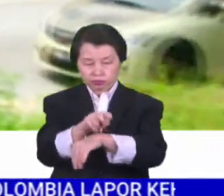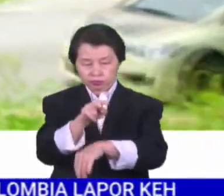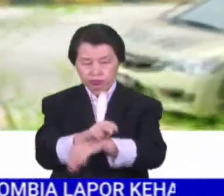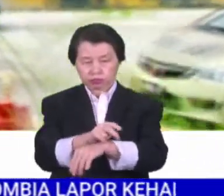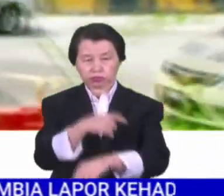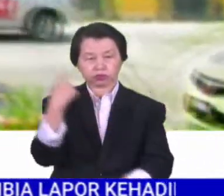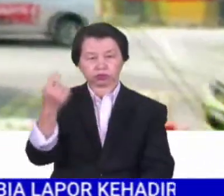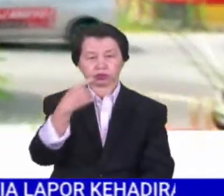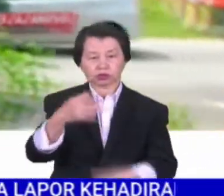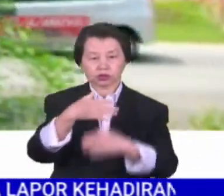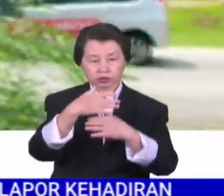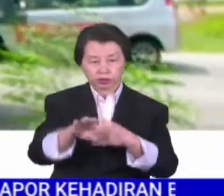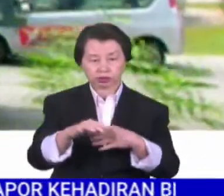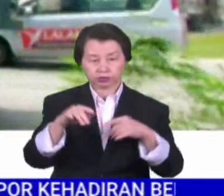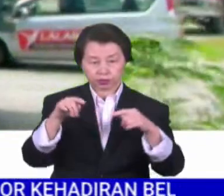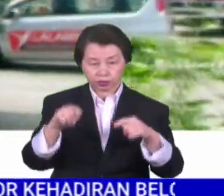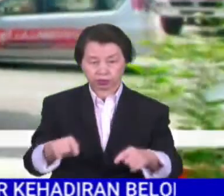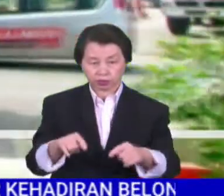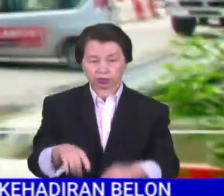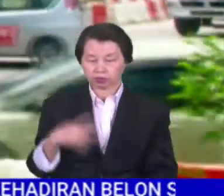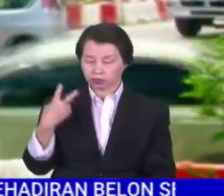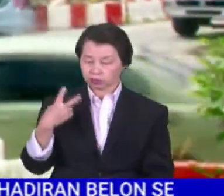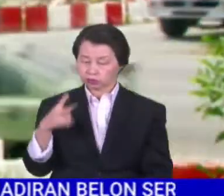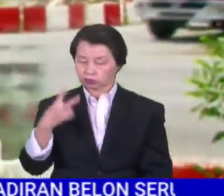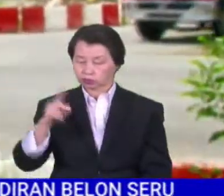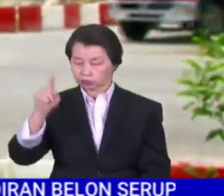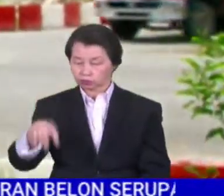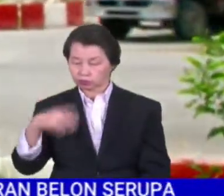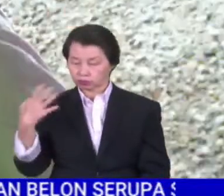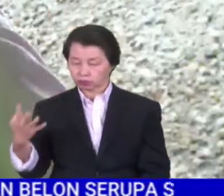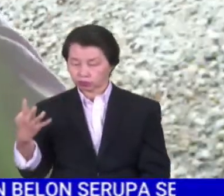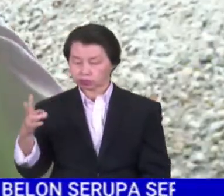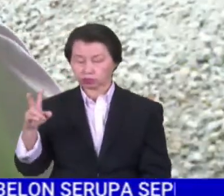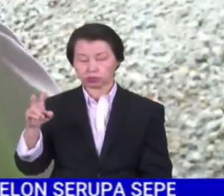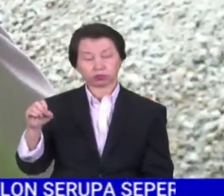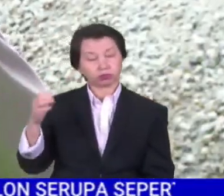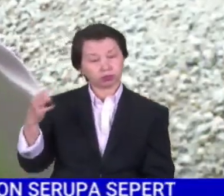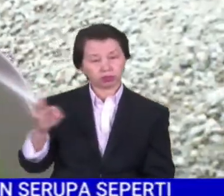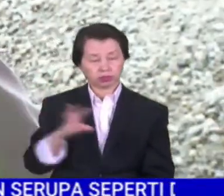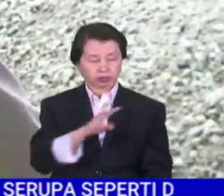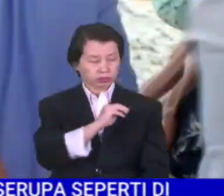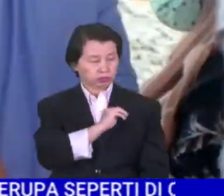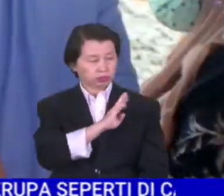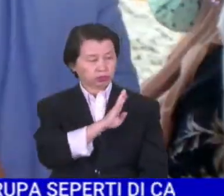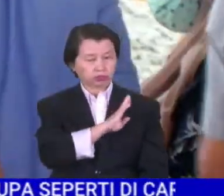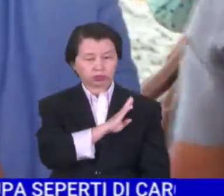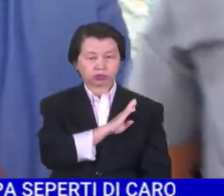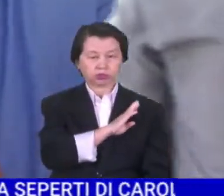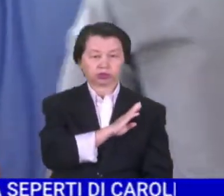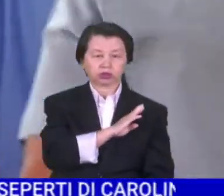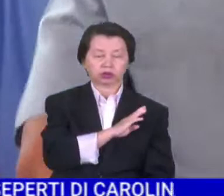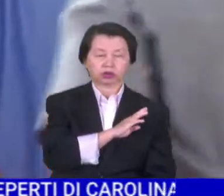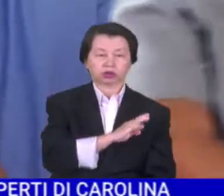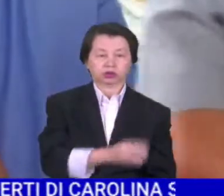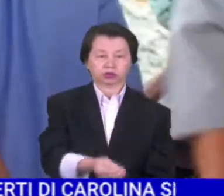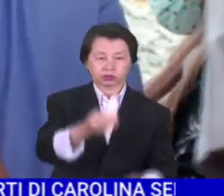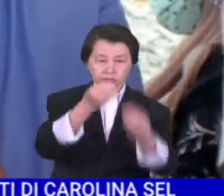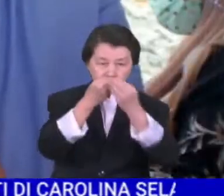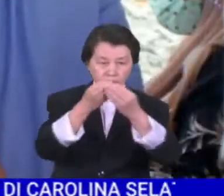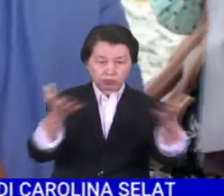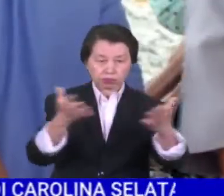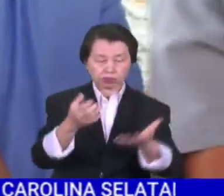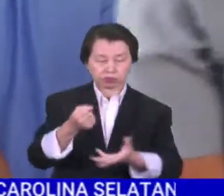lebih kerap selepas ini. Pada 12 April 2019, Menteri Besar Datuk Seri Amiruddin Syari